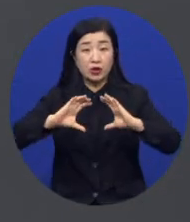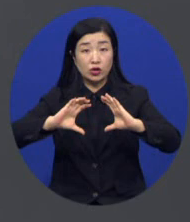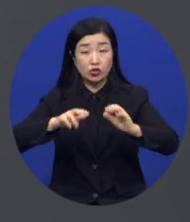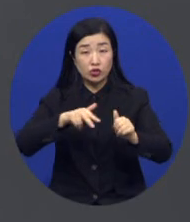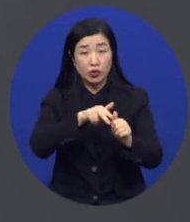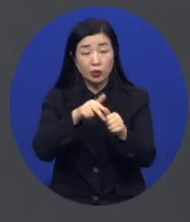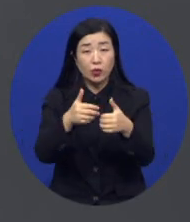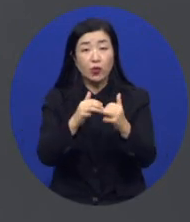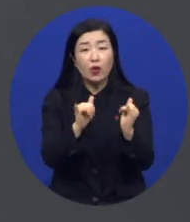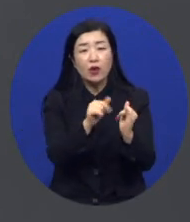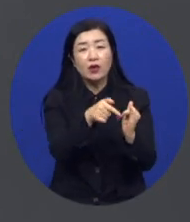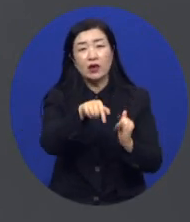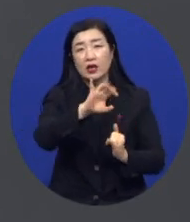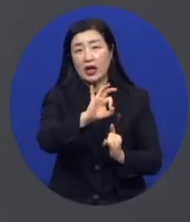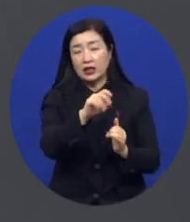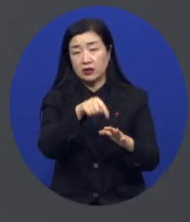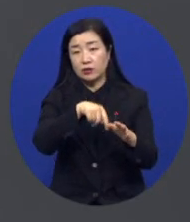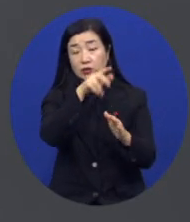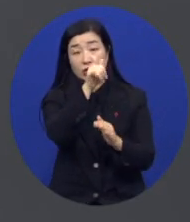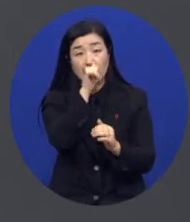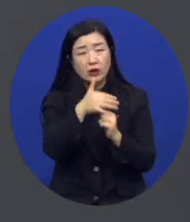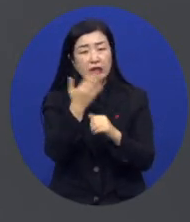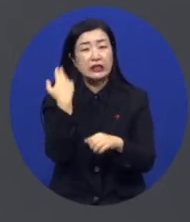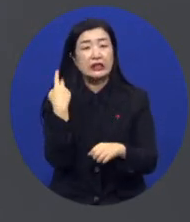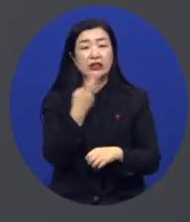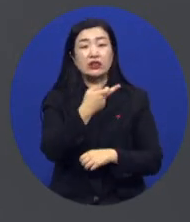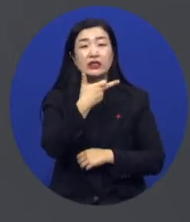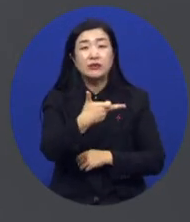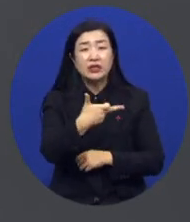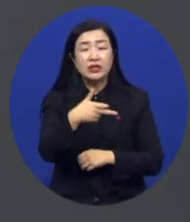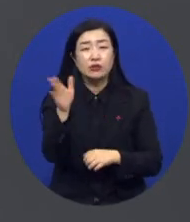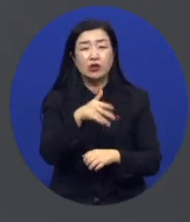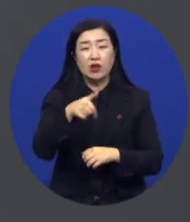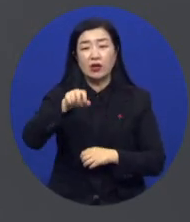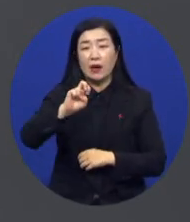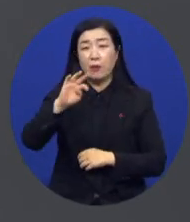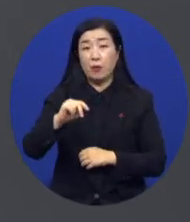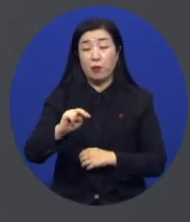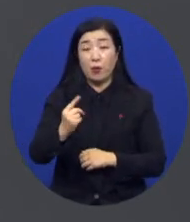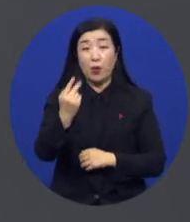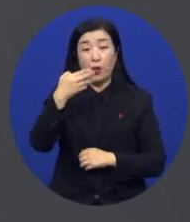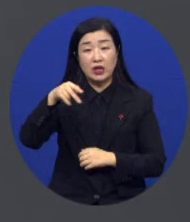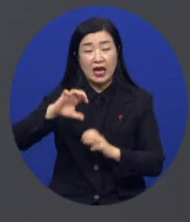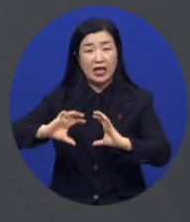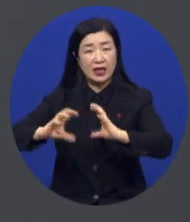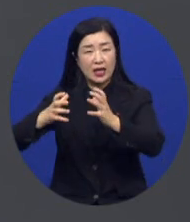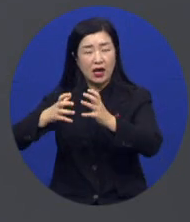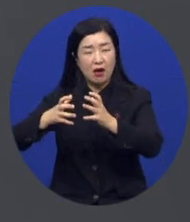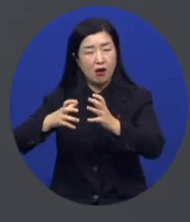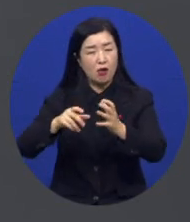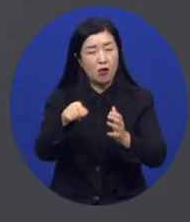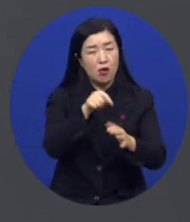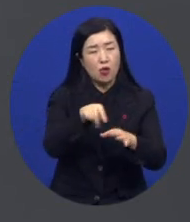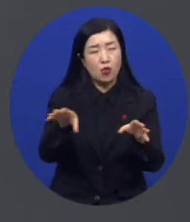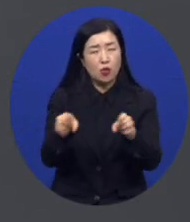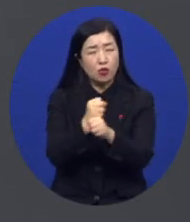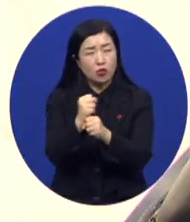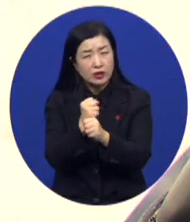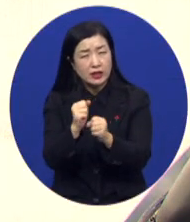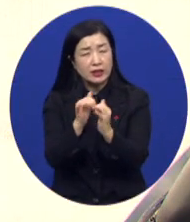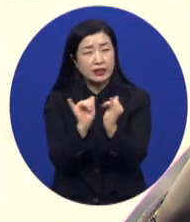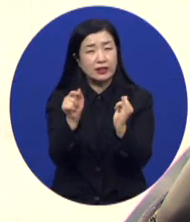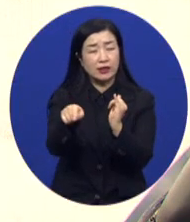경찰은 강은주 전 위원장이 지난 2017년 7월 캄보디아에서 북한 노동당 문화교류국 소속 공작원의 지령을